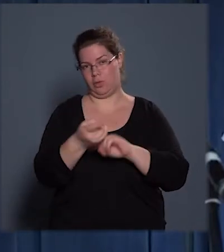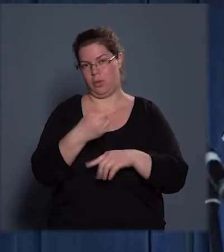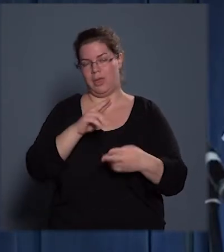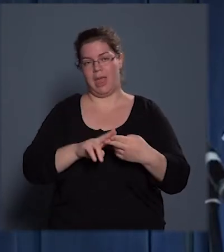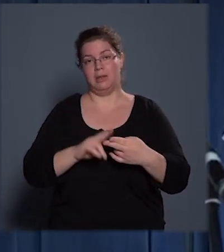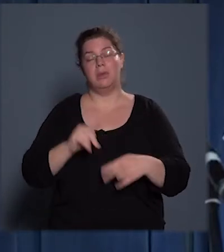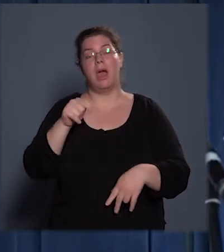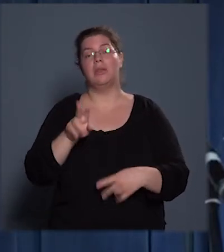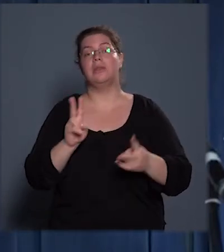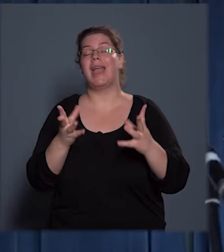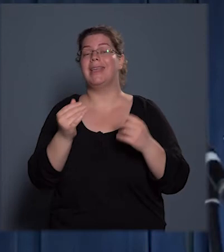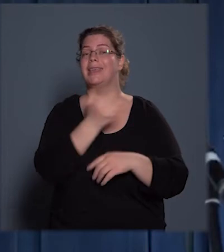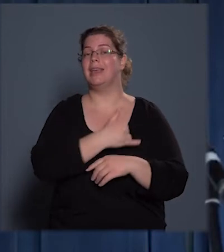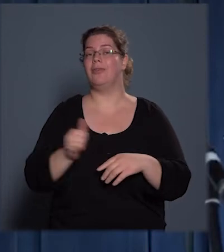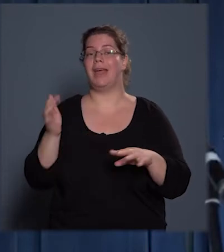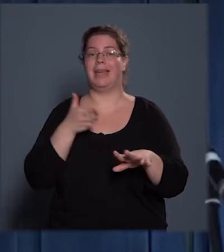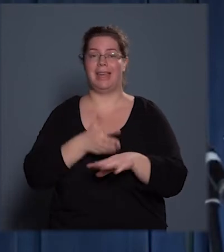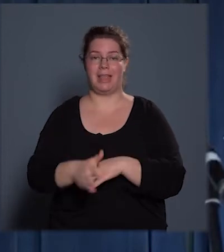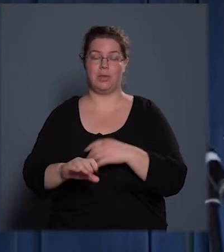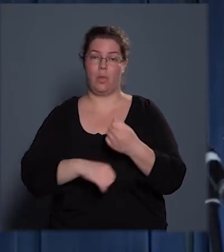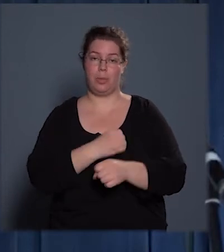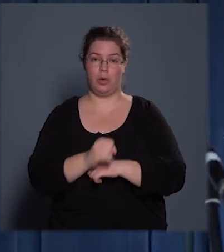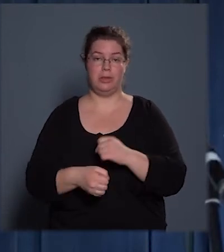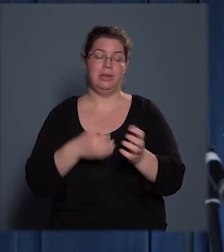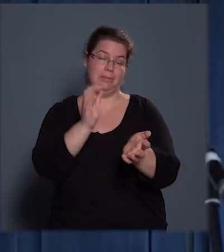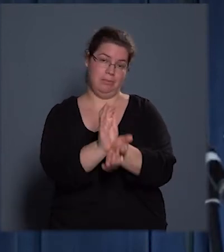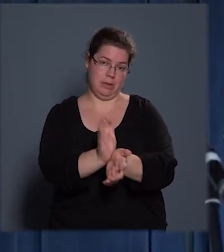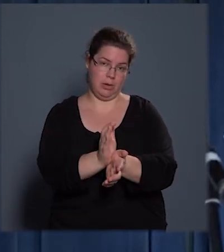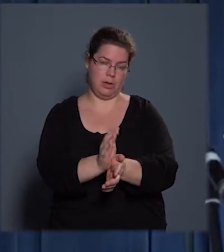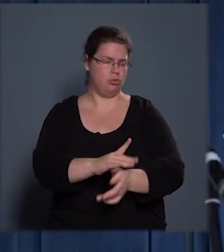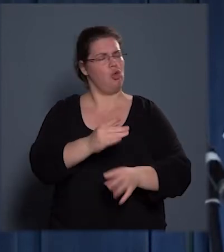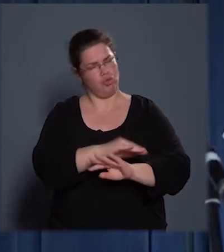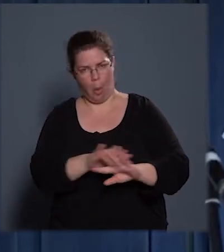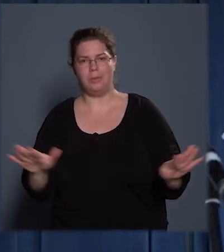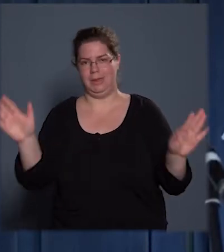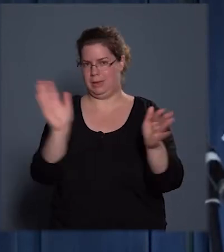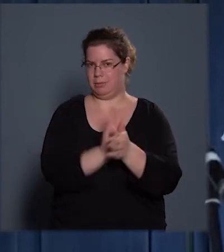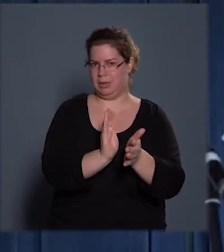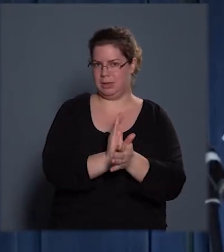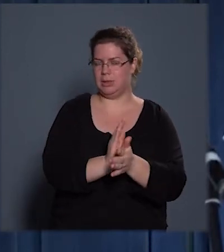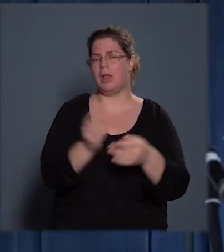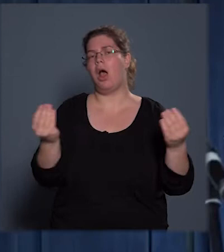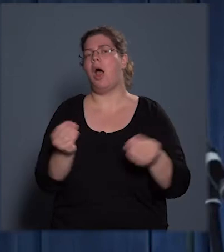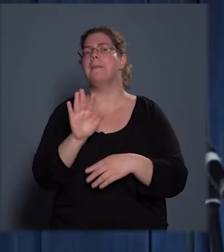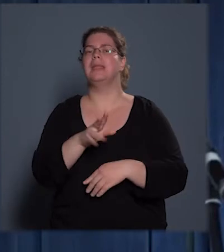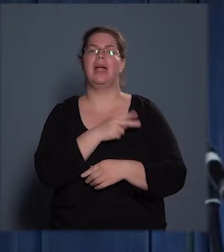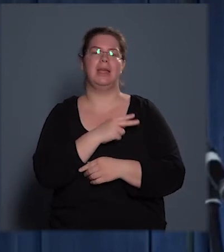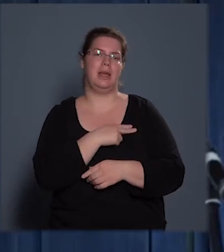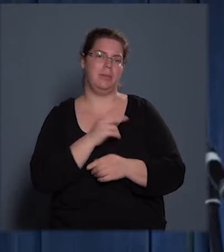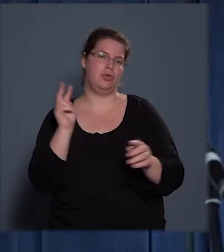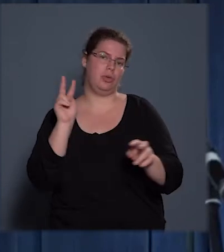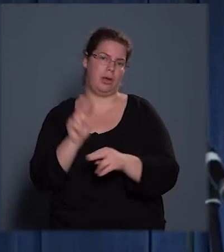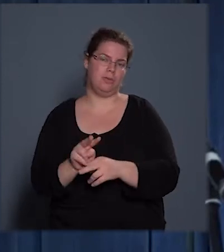Az, hogy ennyi éven keresztül működtek, bizonyít. Sok mindent bizonyít, amire érdemes